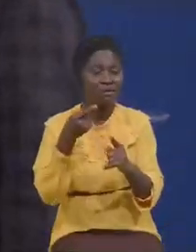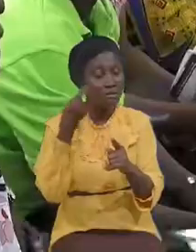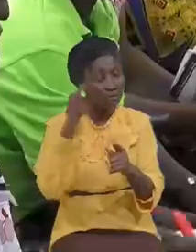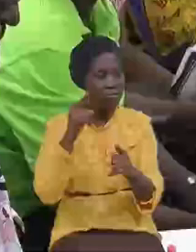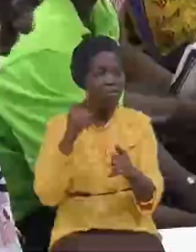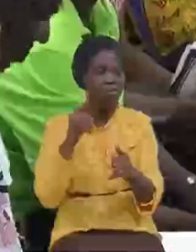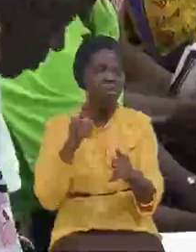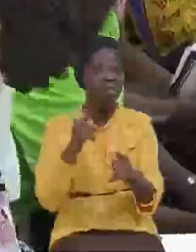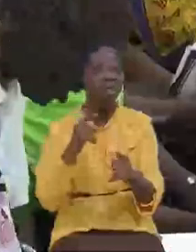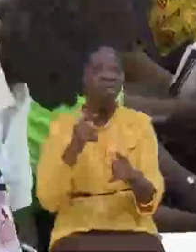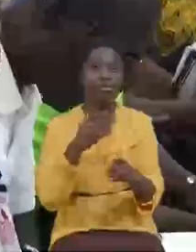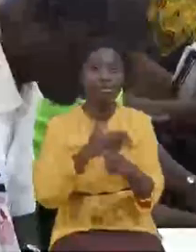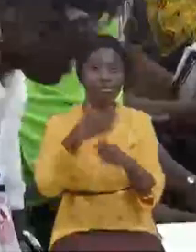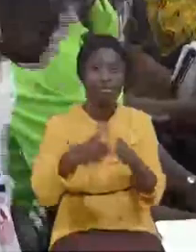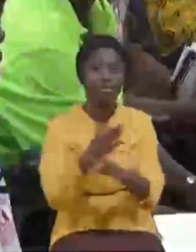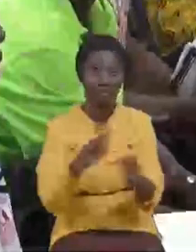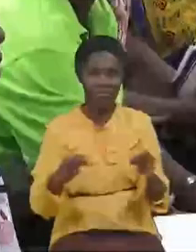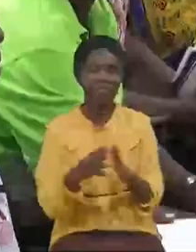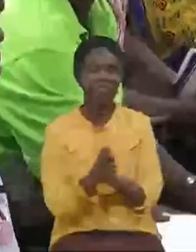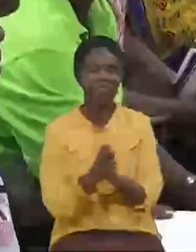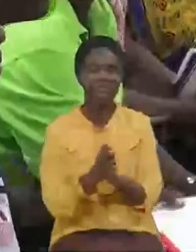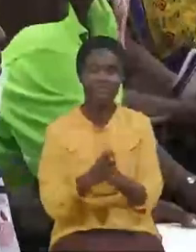avec la libération totale?